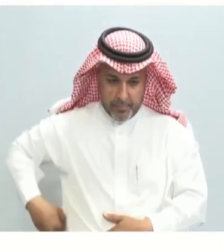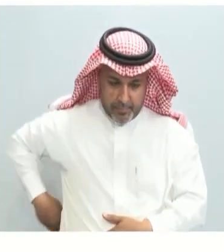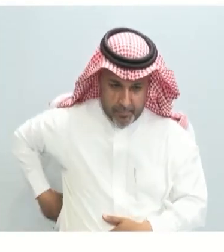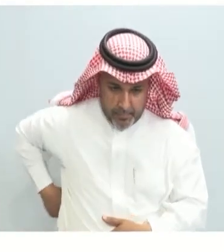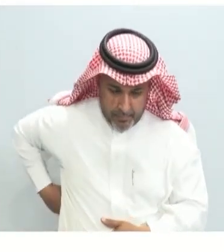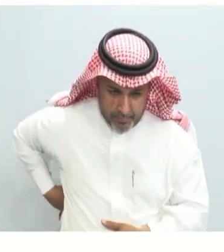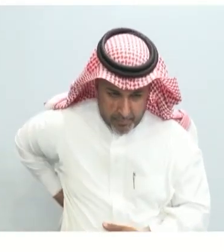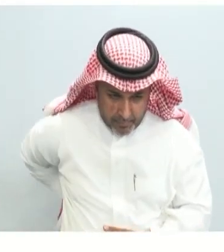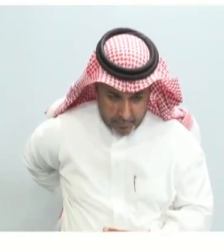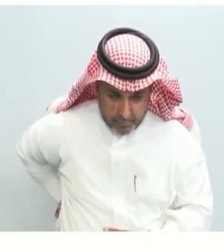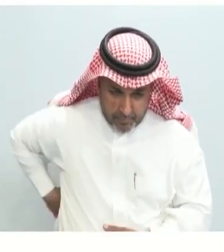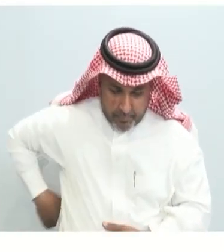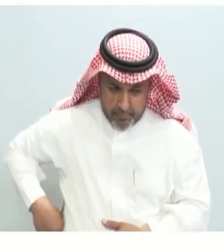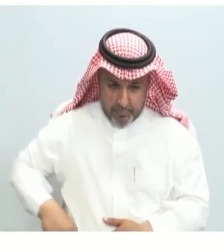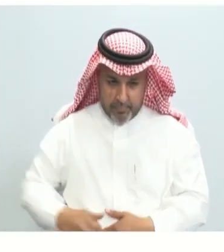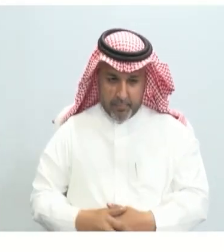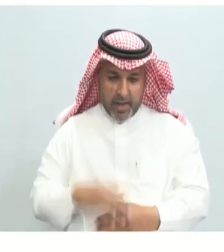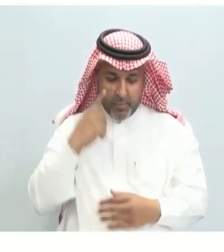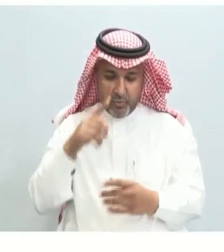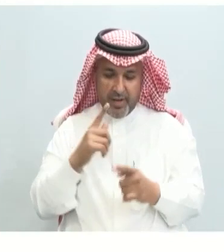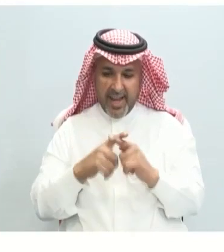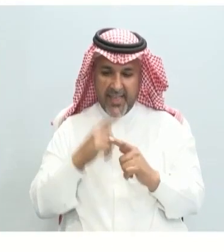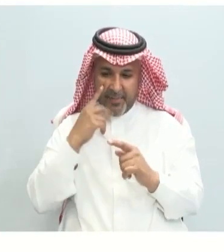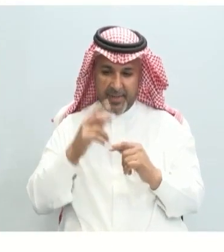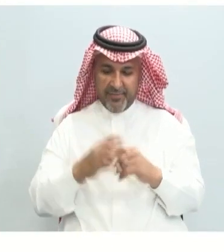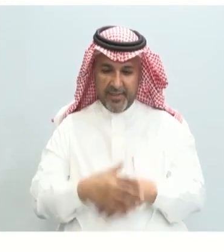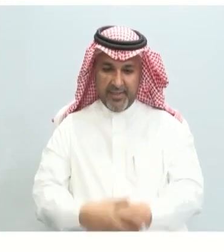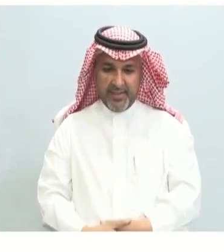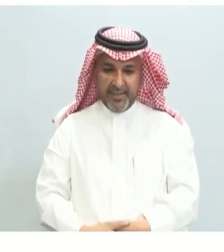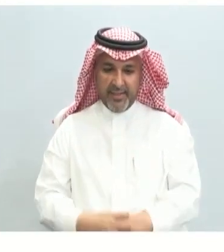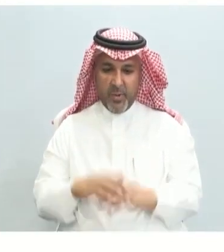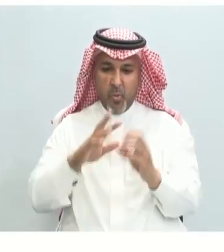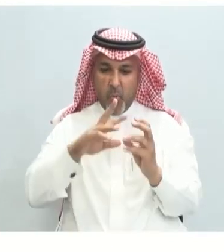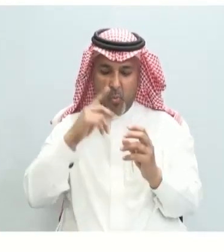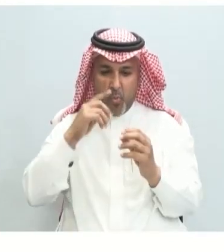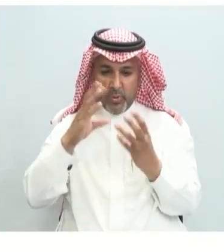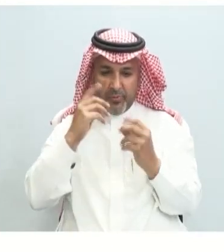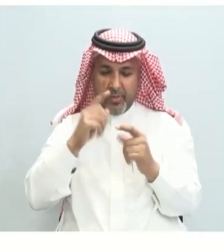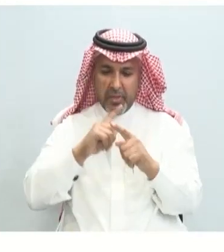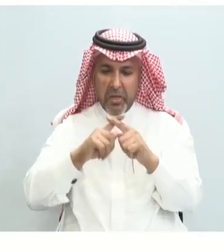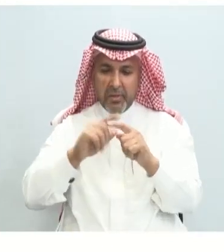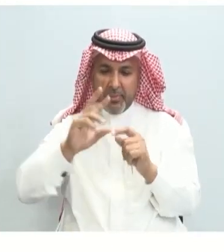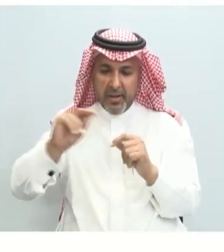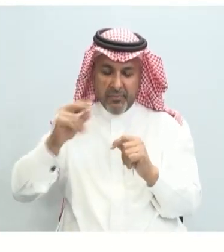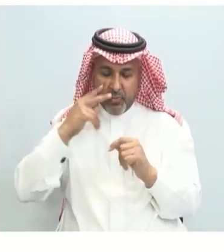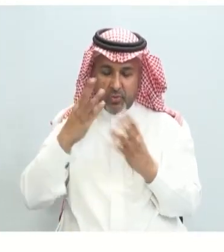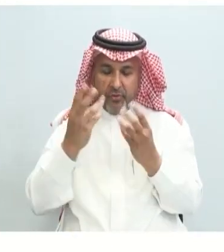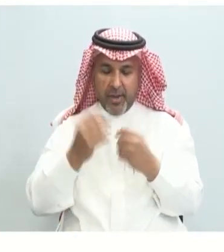بهذا الشكل 8 ضرب ساين 107 على